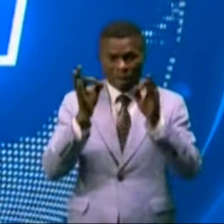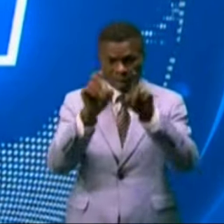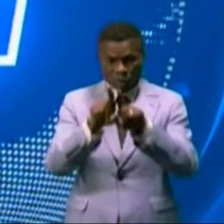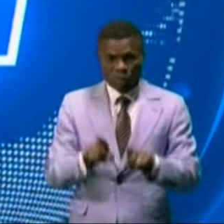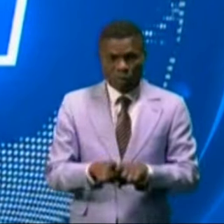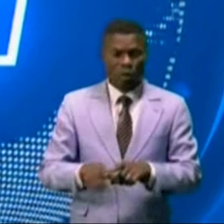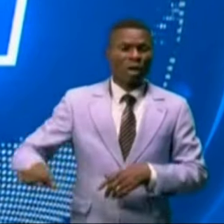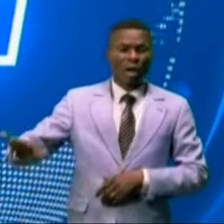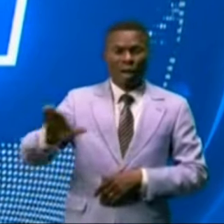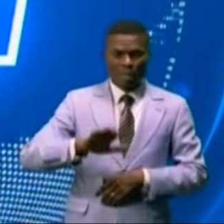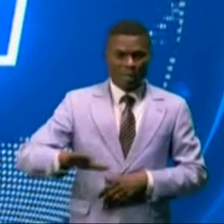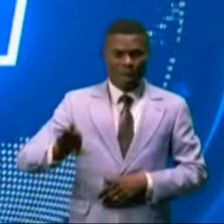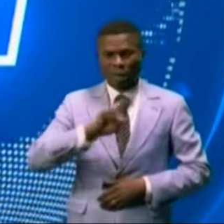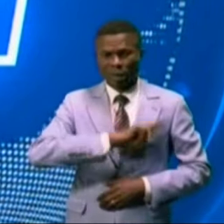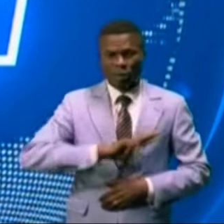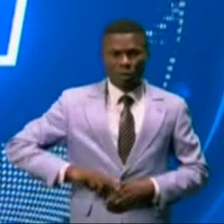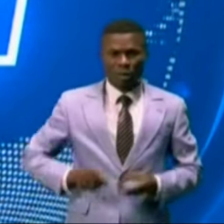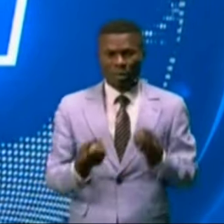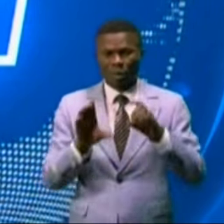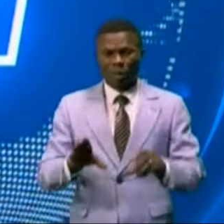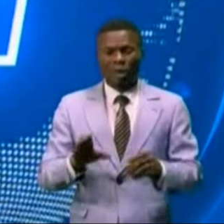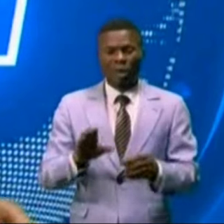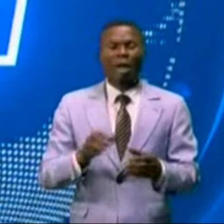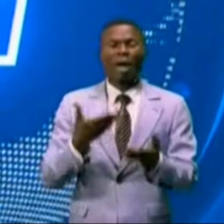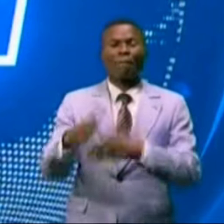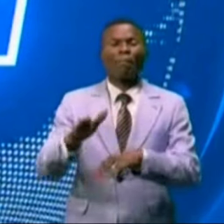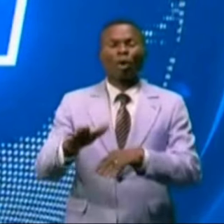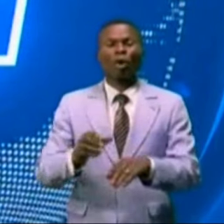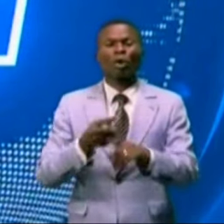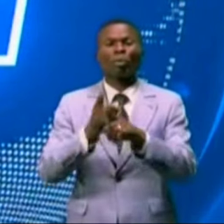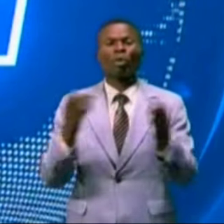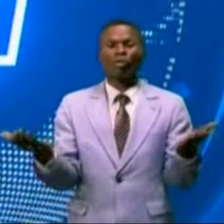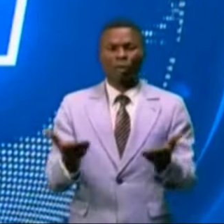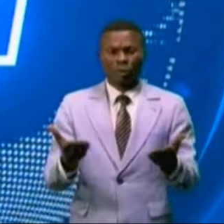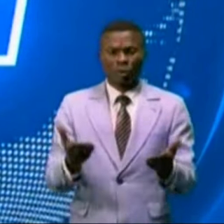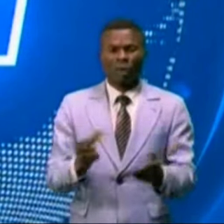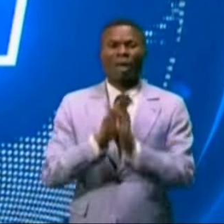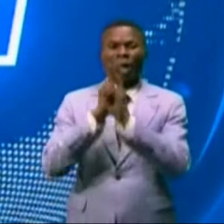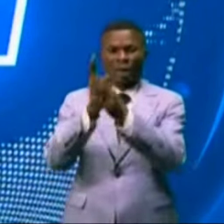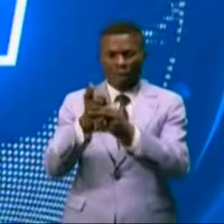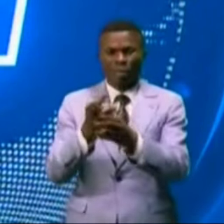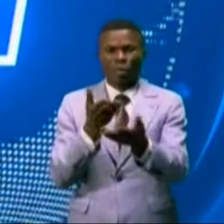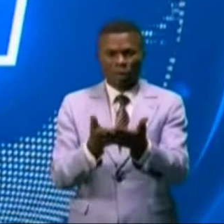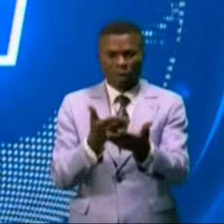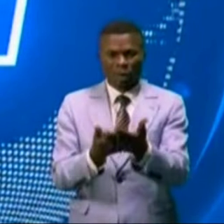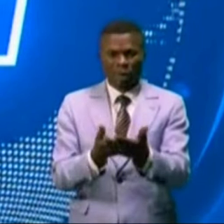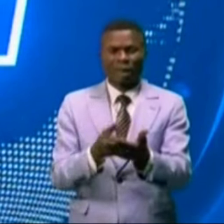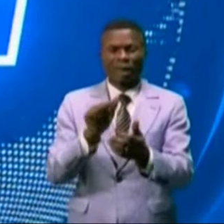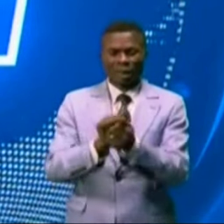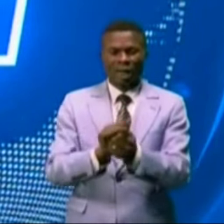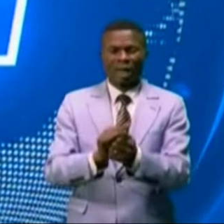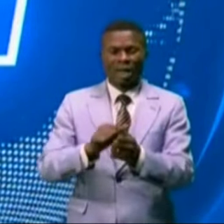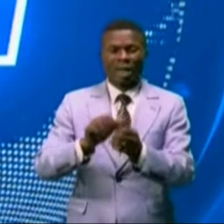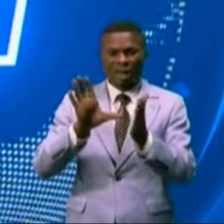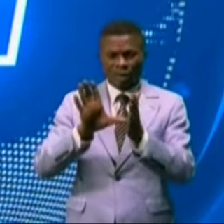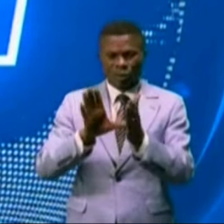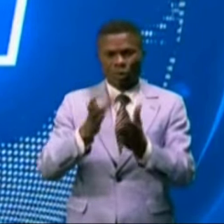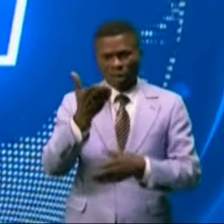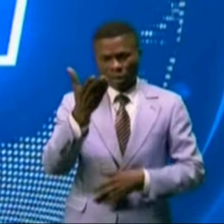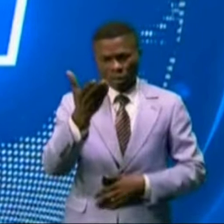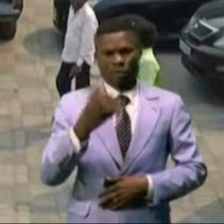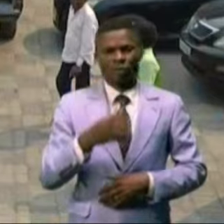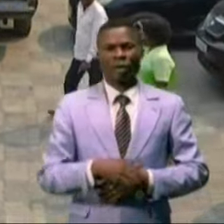un peu partout. Quelles sont les causes de ces décès? Quelques raisons sont avancées dans ces récits de Renette